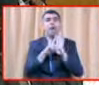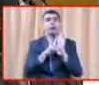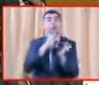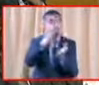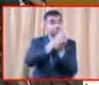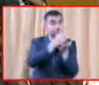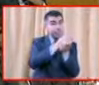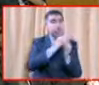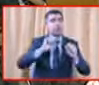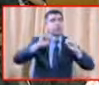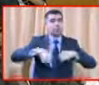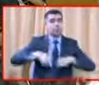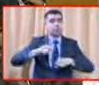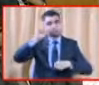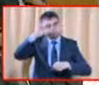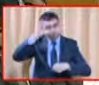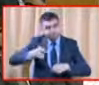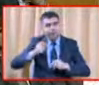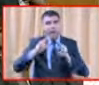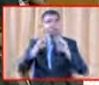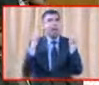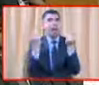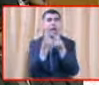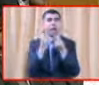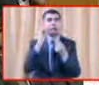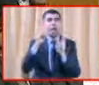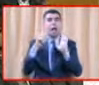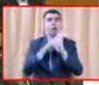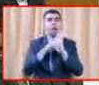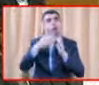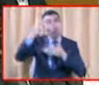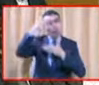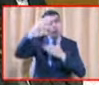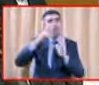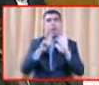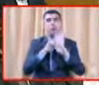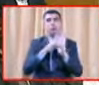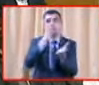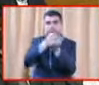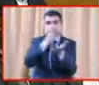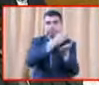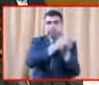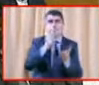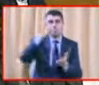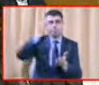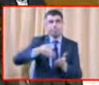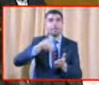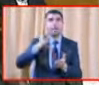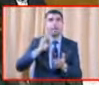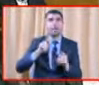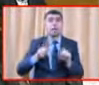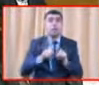اليوم هاد المهاجرين اللي وجدوا المستقر ديالهم في المغرب، الى اي مدى سيتحمل